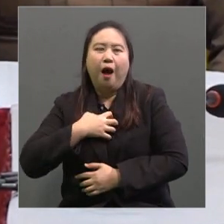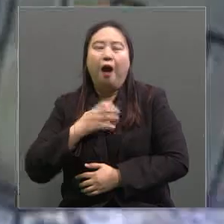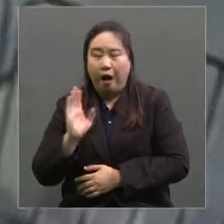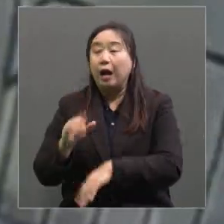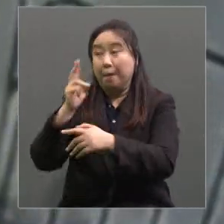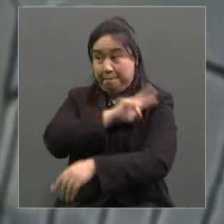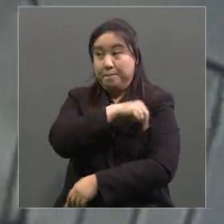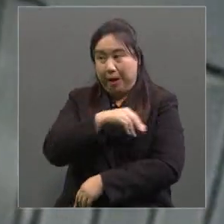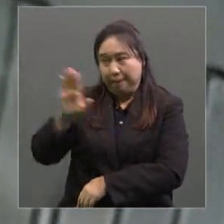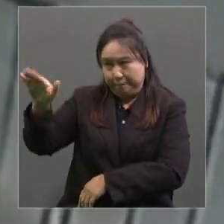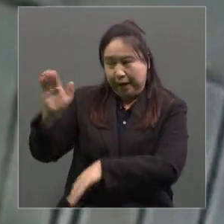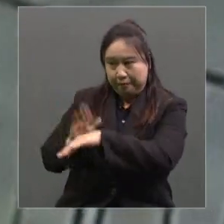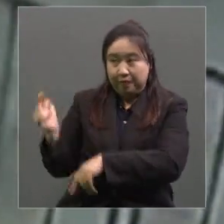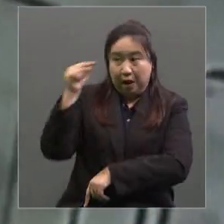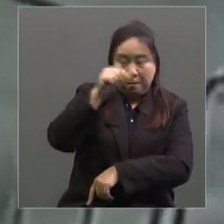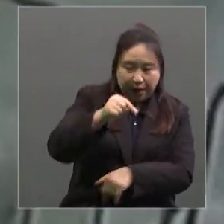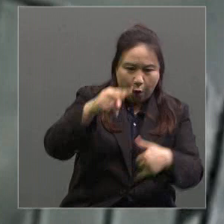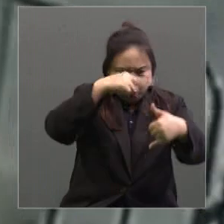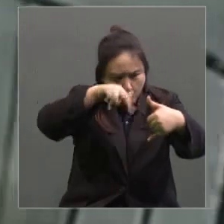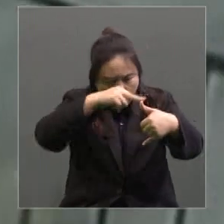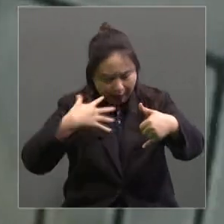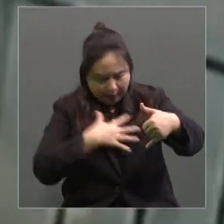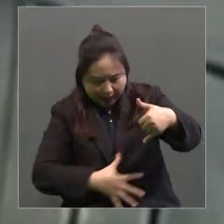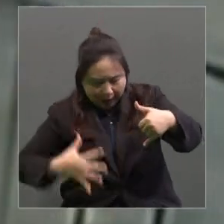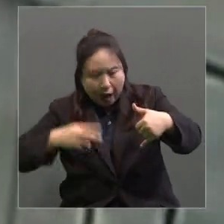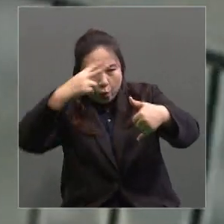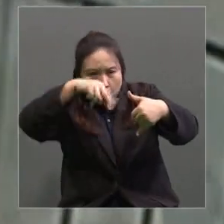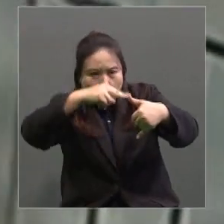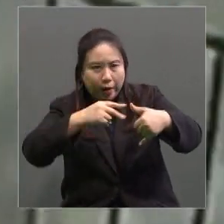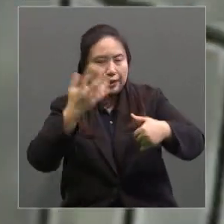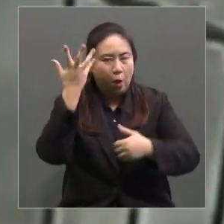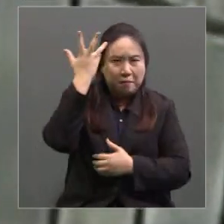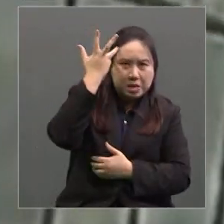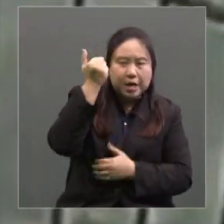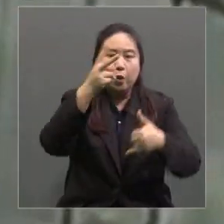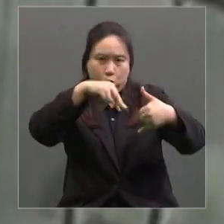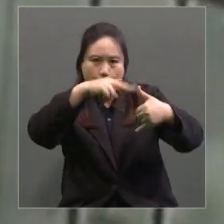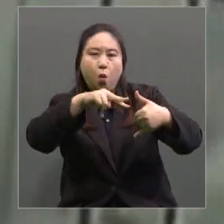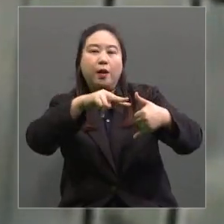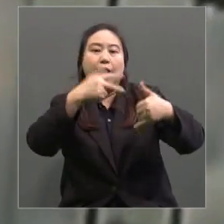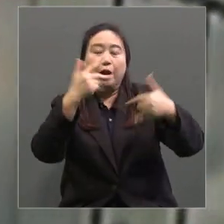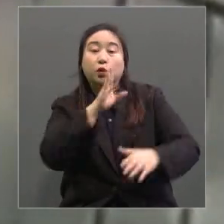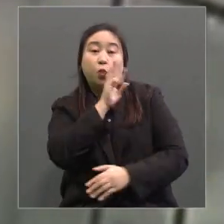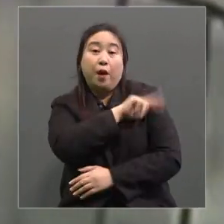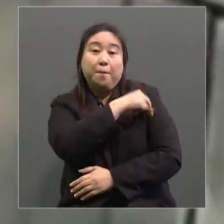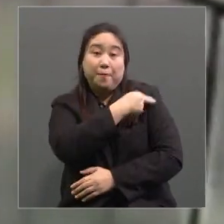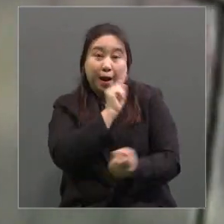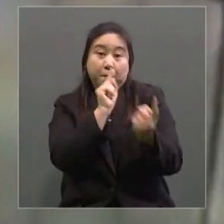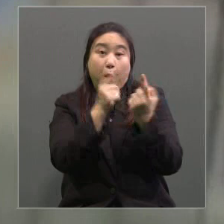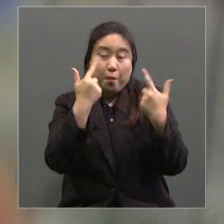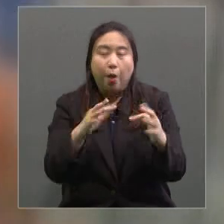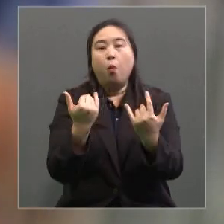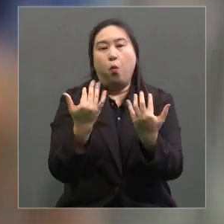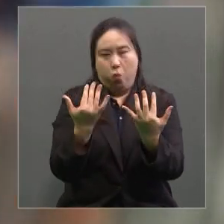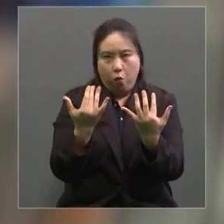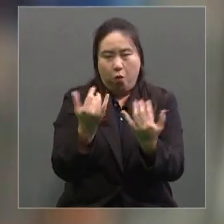พทย์ส่งตัวไปตรวจร่างกายและสภาพจิตใจทีนี้ถ้าหลังจากพบแพทย์แล้วก็คงจะต้องมีการพิจารณาตามความเห็นของแ